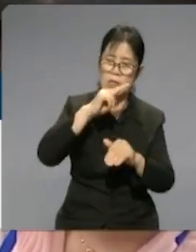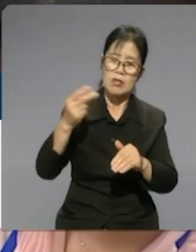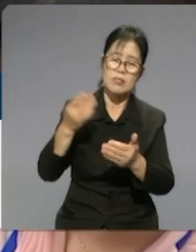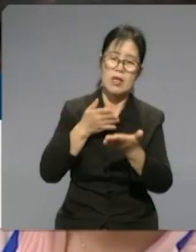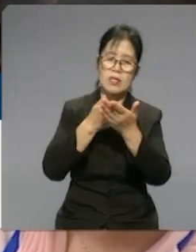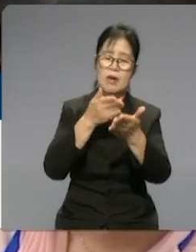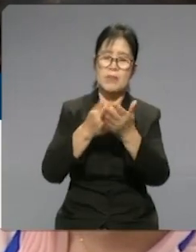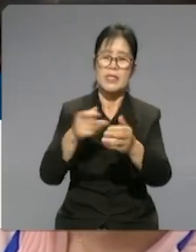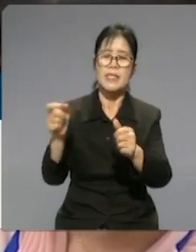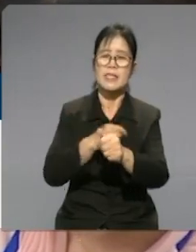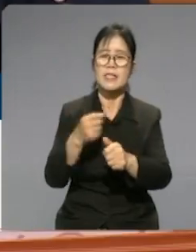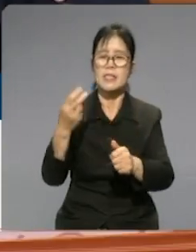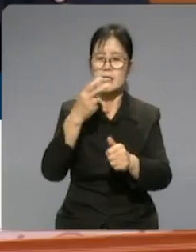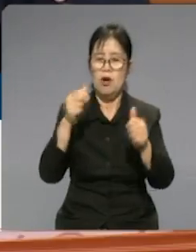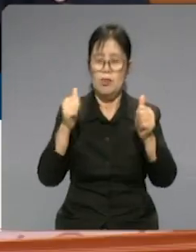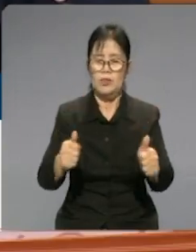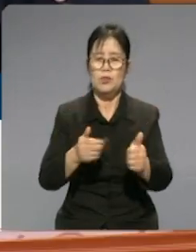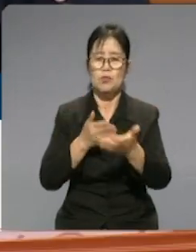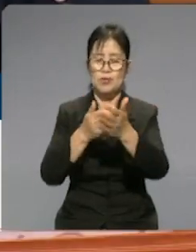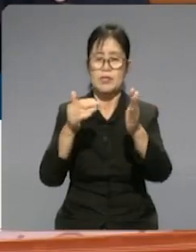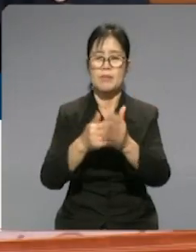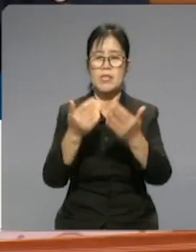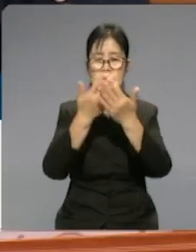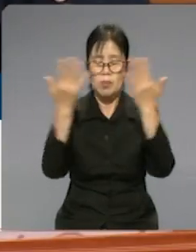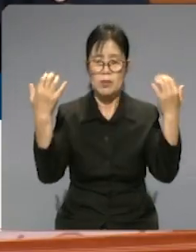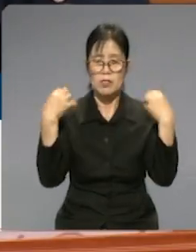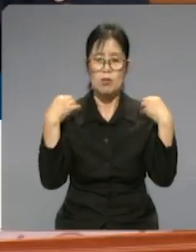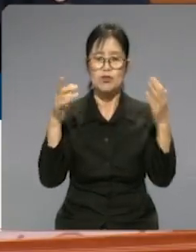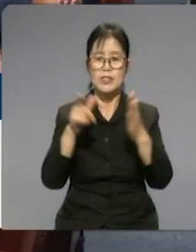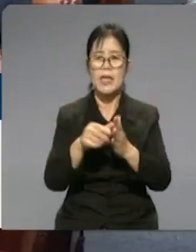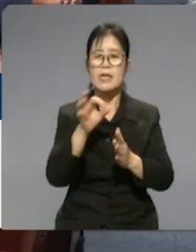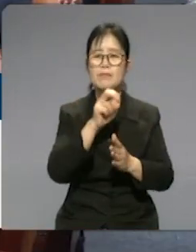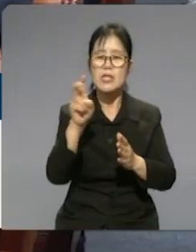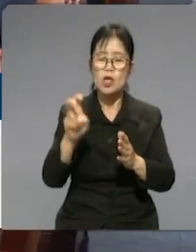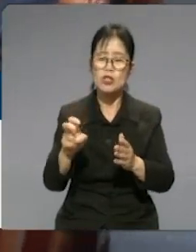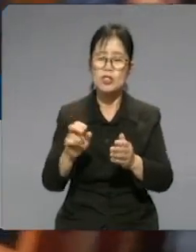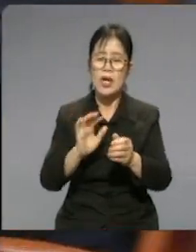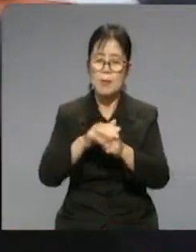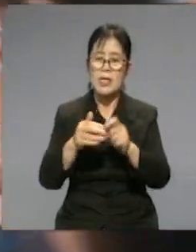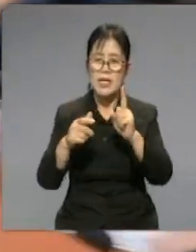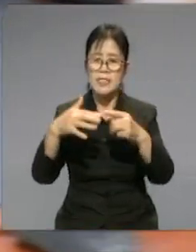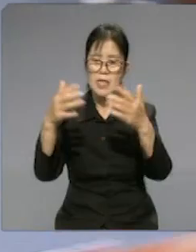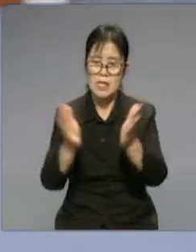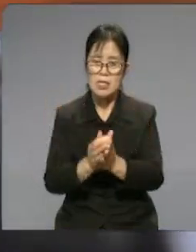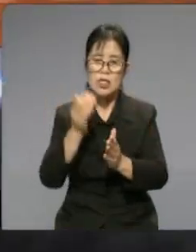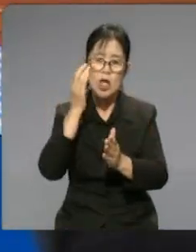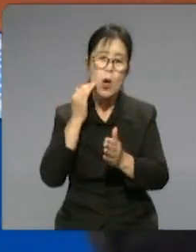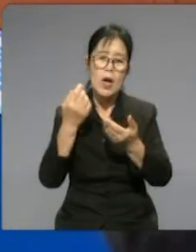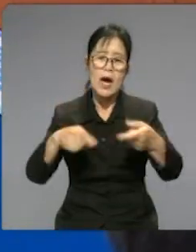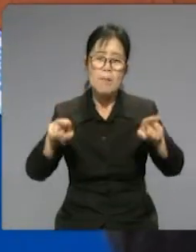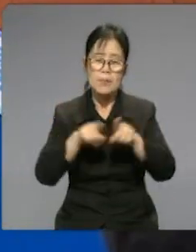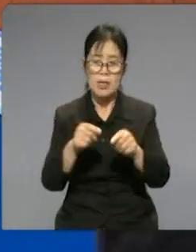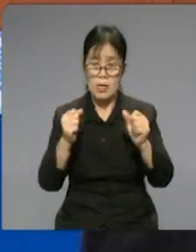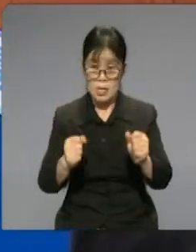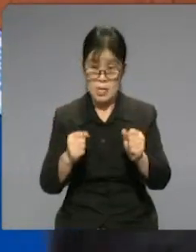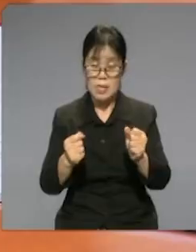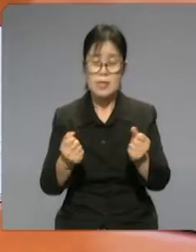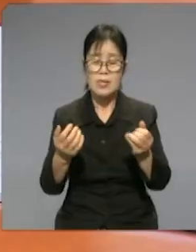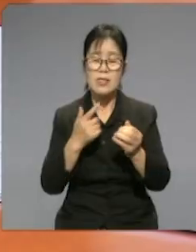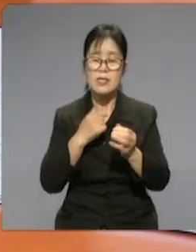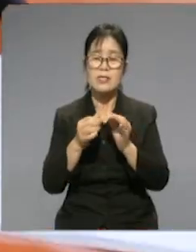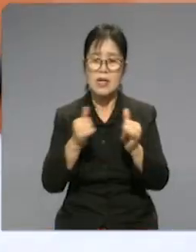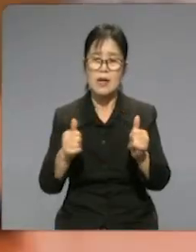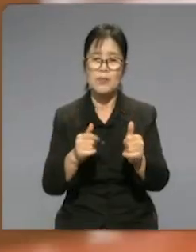제기하며 특검을 요구했습니다 이명박 정부 당시 임성근 해병대에 사단장과 청와대에서 함께 근무했던 이들이